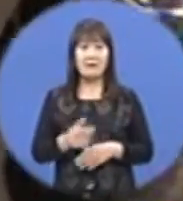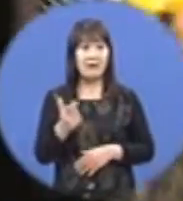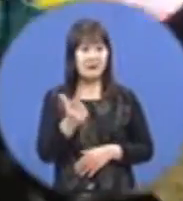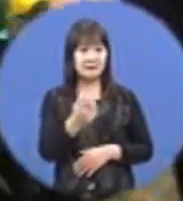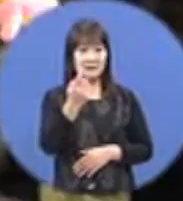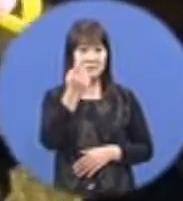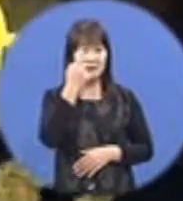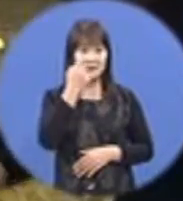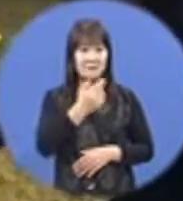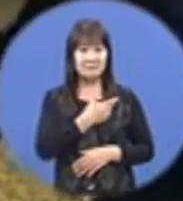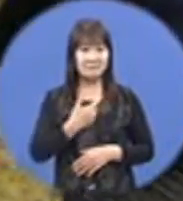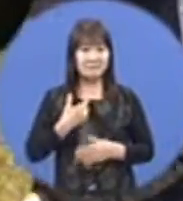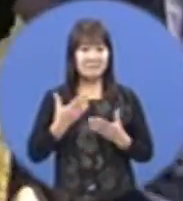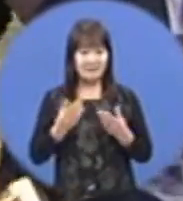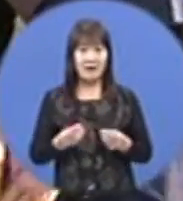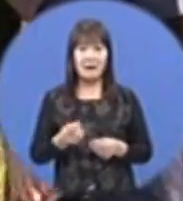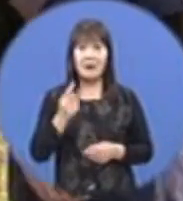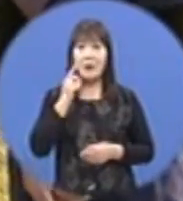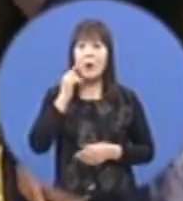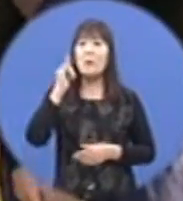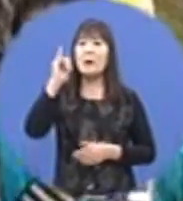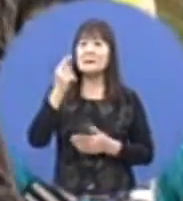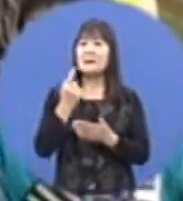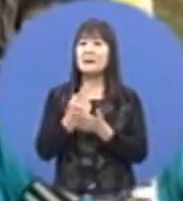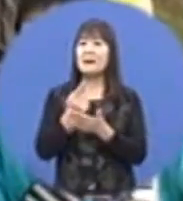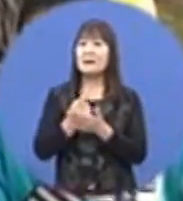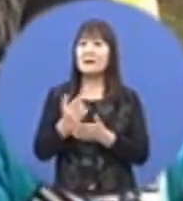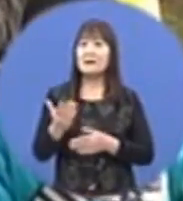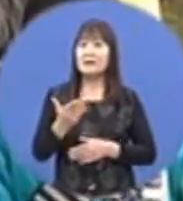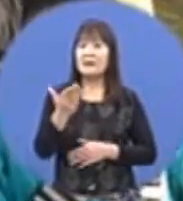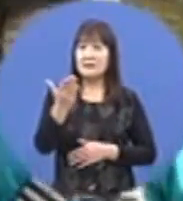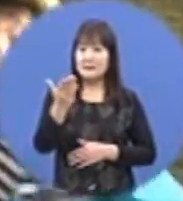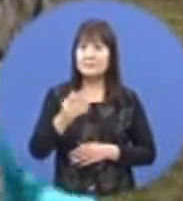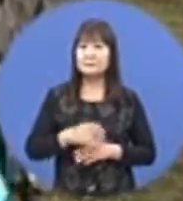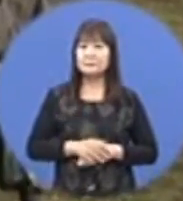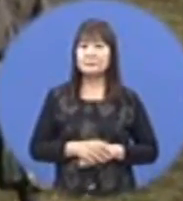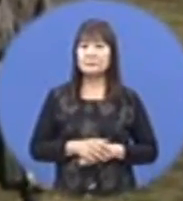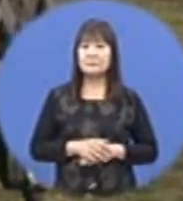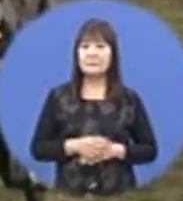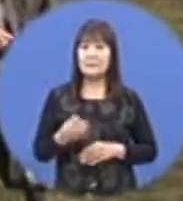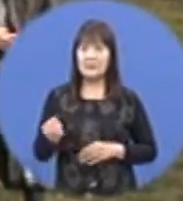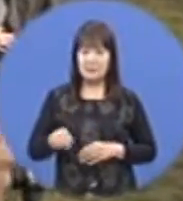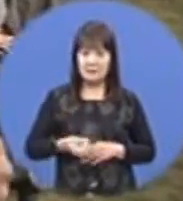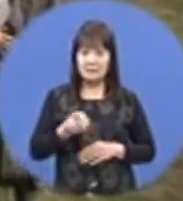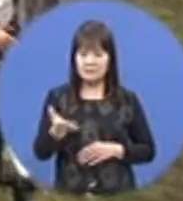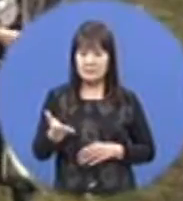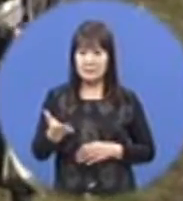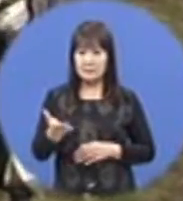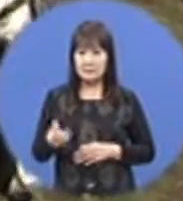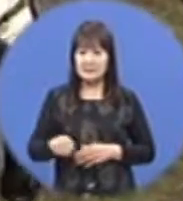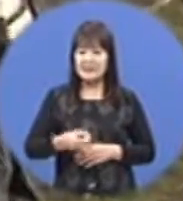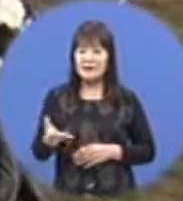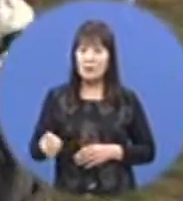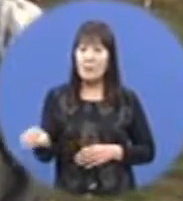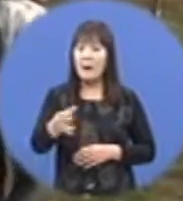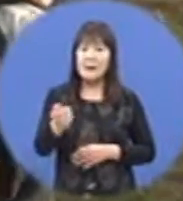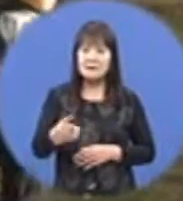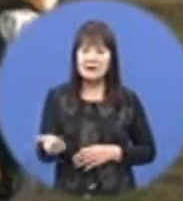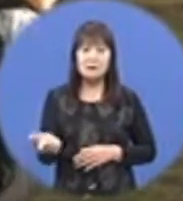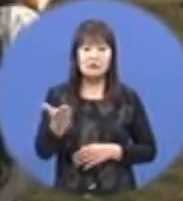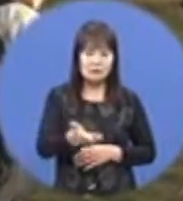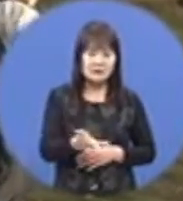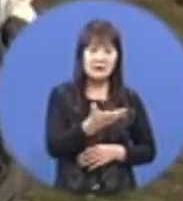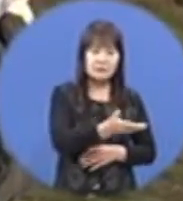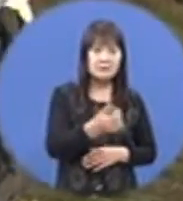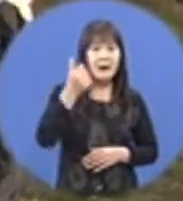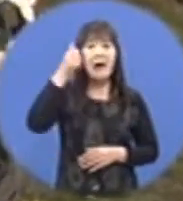したね。お母さん、参加されていかがでしたか。 サイコロとかが回してこう次行くところとかっていうのがすごくアイデ